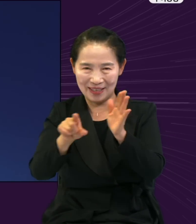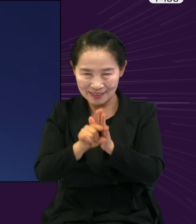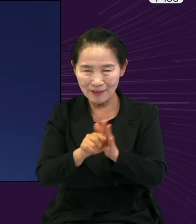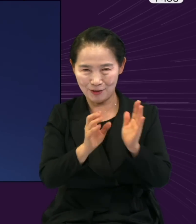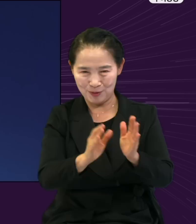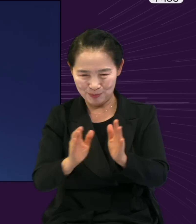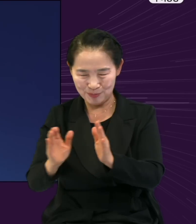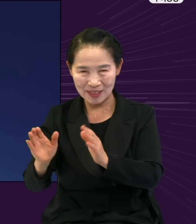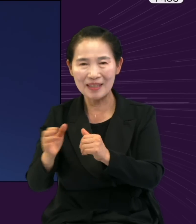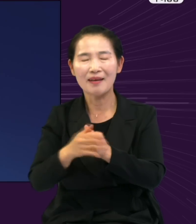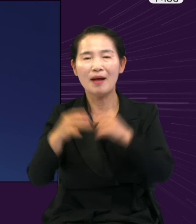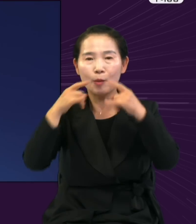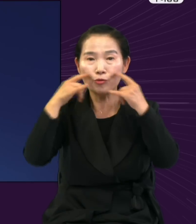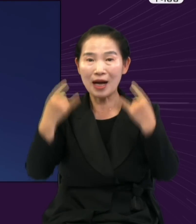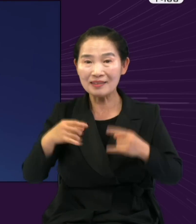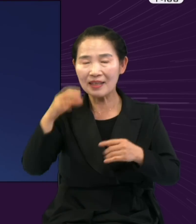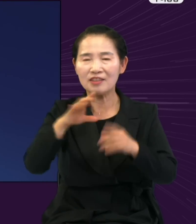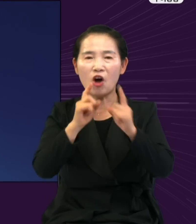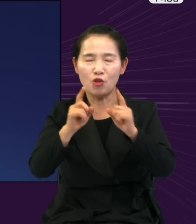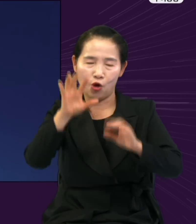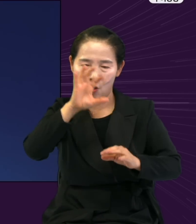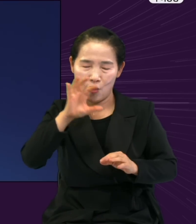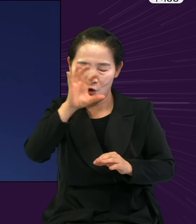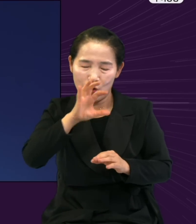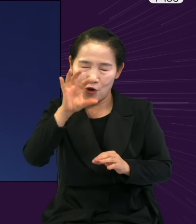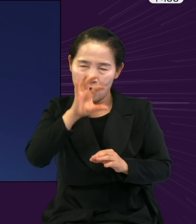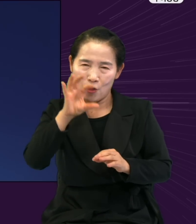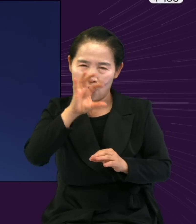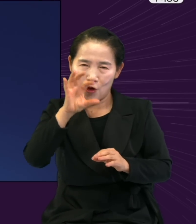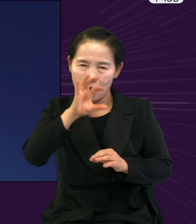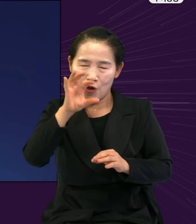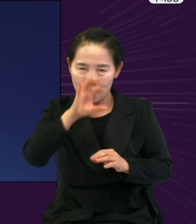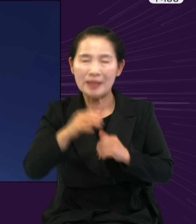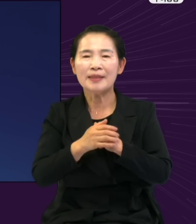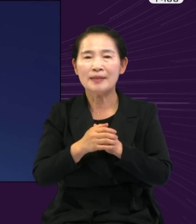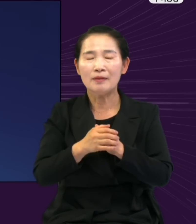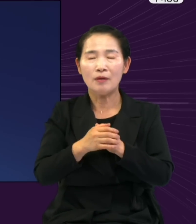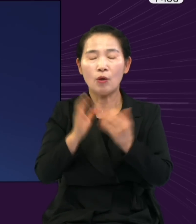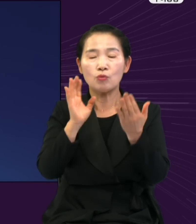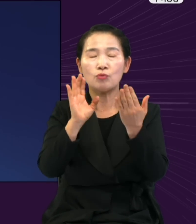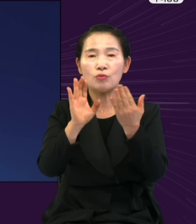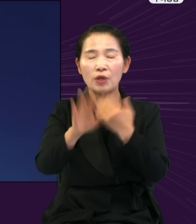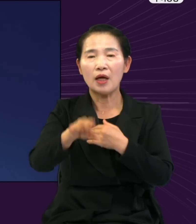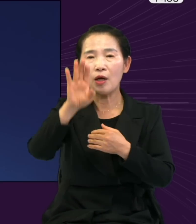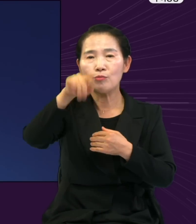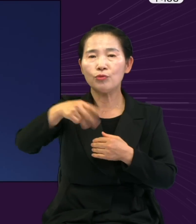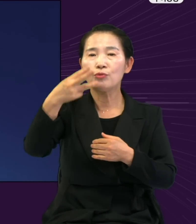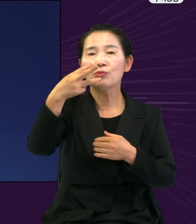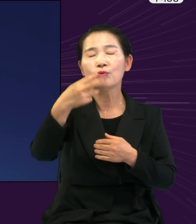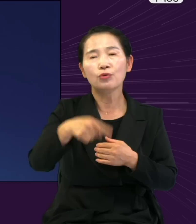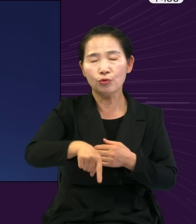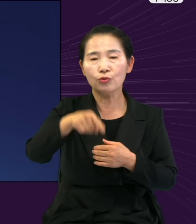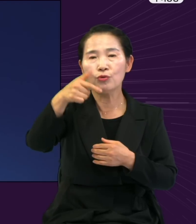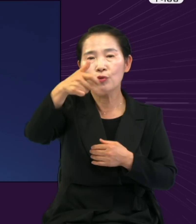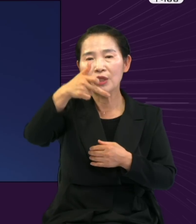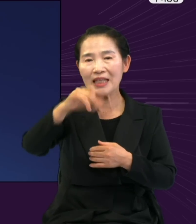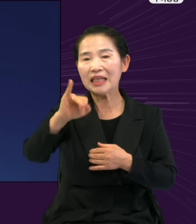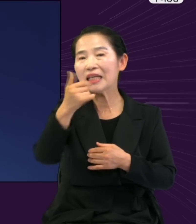머물렀는데요. 2005년 9월에 서부아프리카 말리가 아니라 부르키나파소로 저희 사역지가